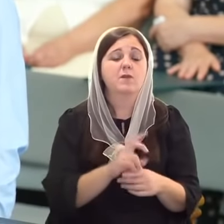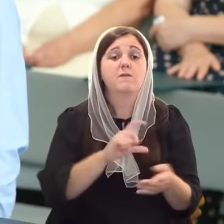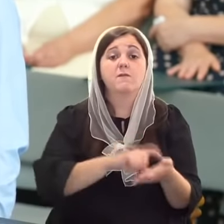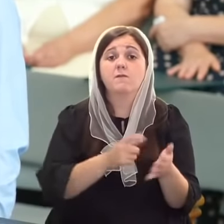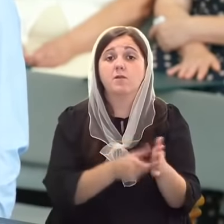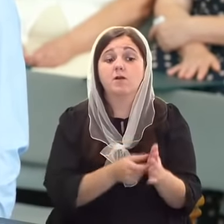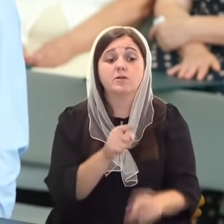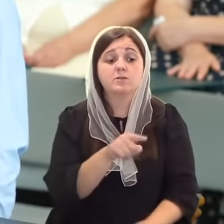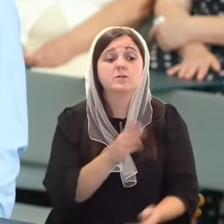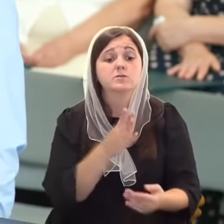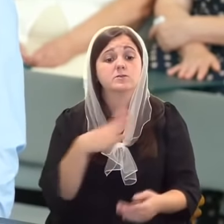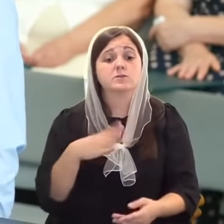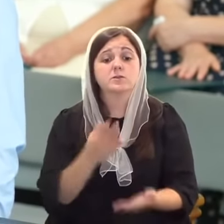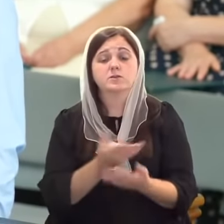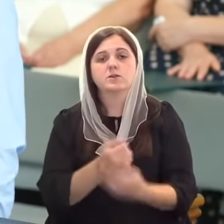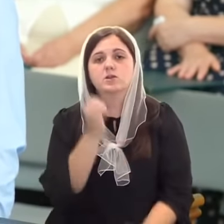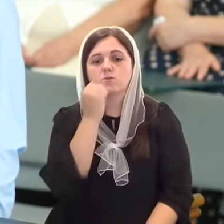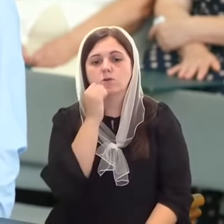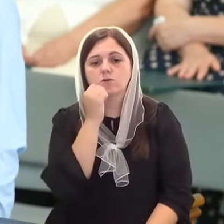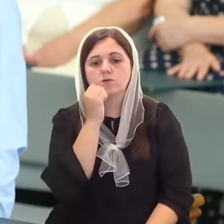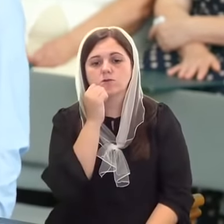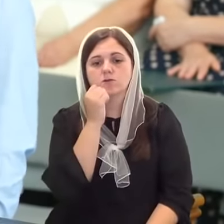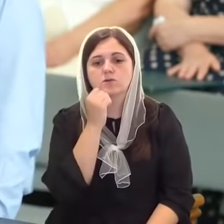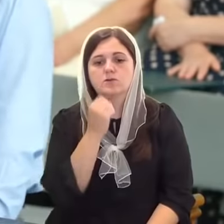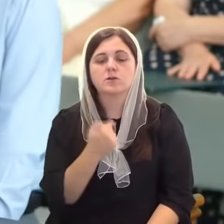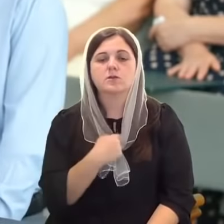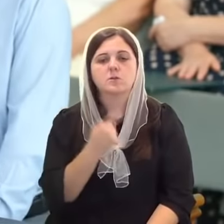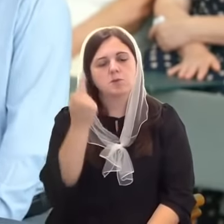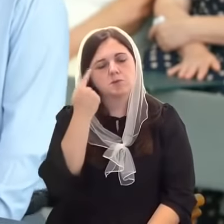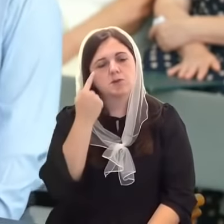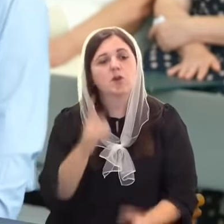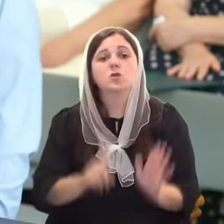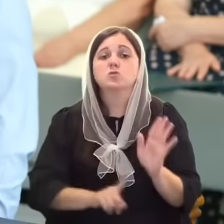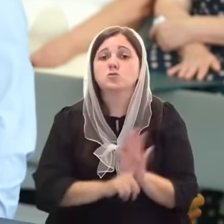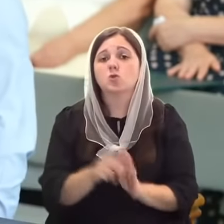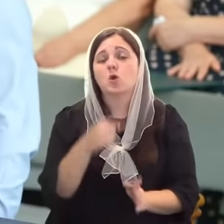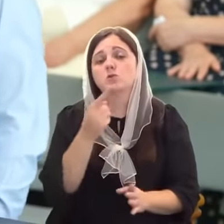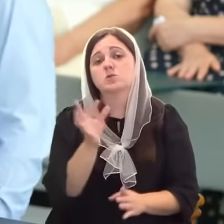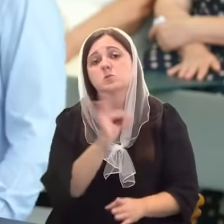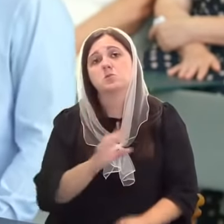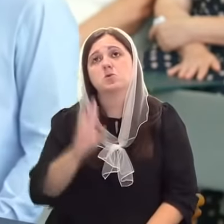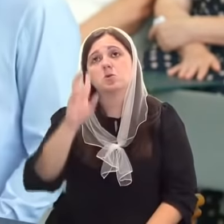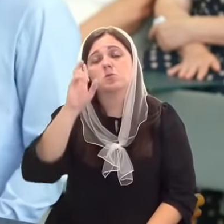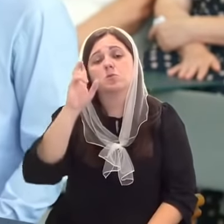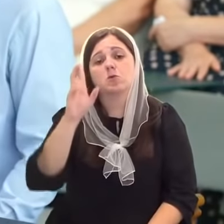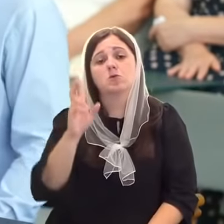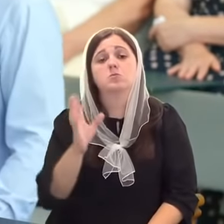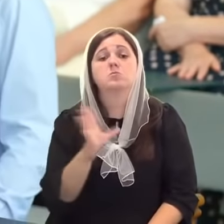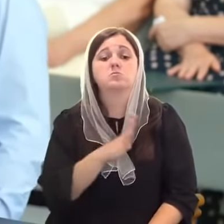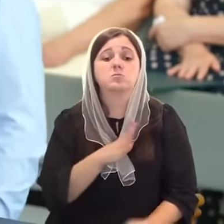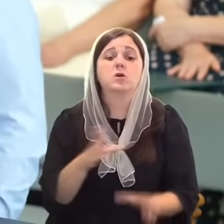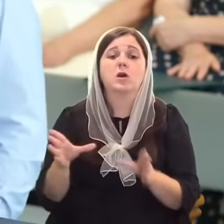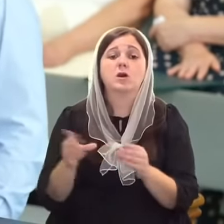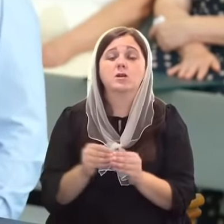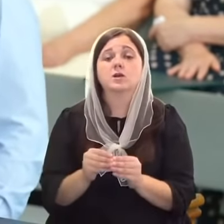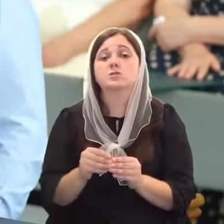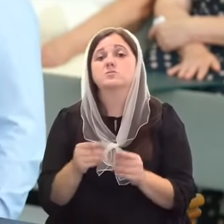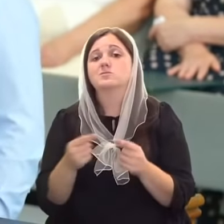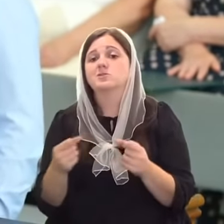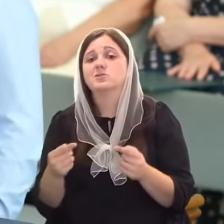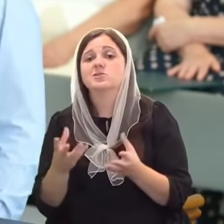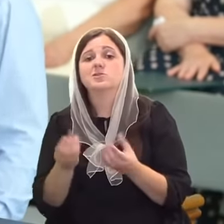Маша. Я помню, что она слово говорила о Боге, с ней было несколько других сестер, сестра